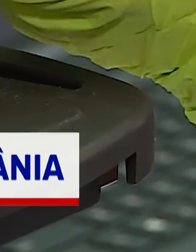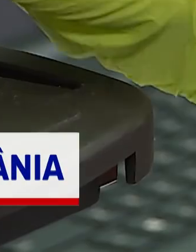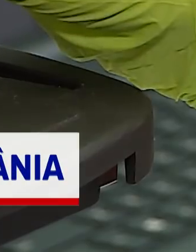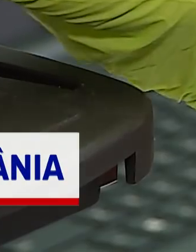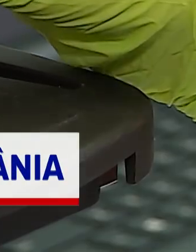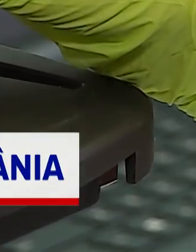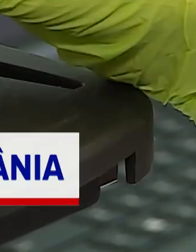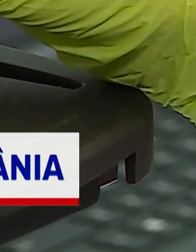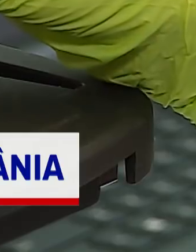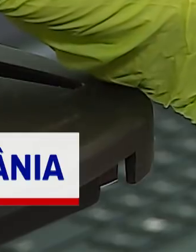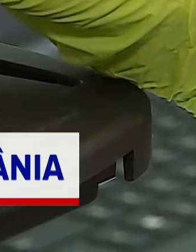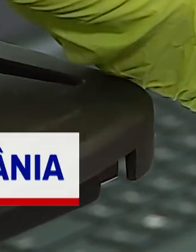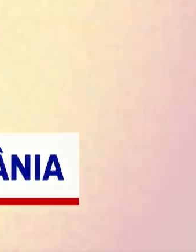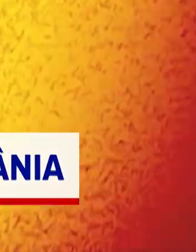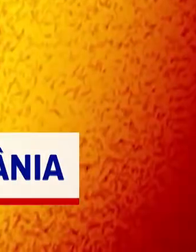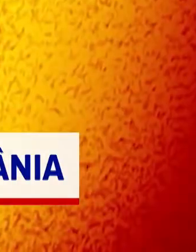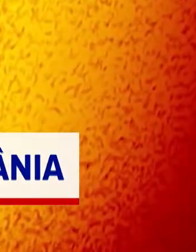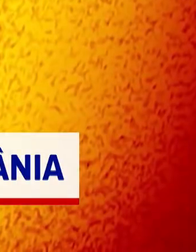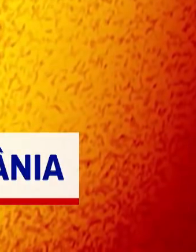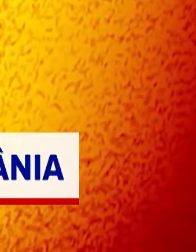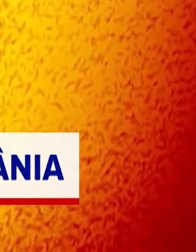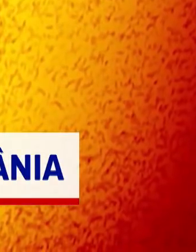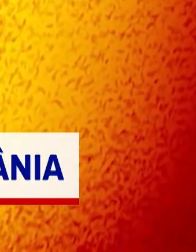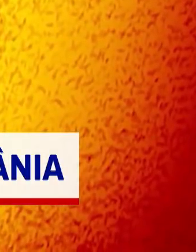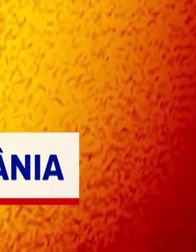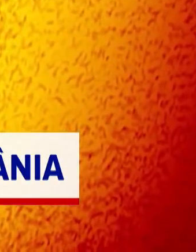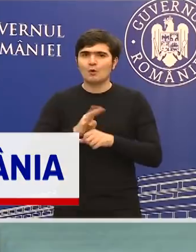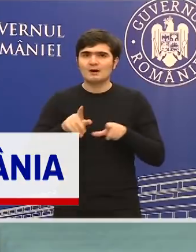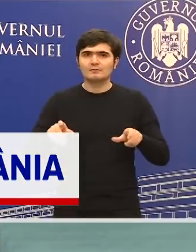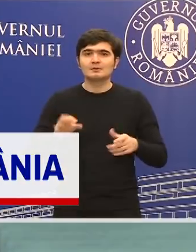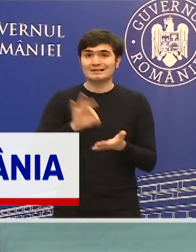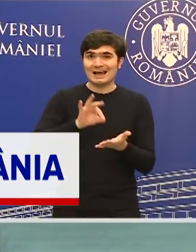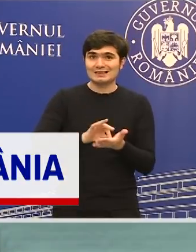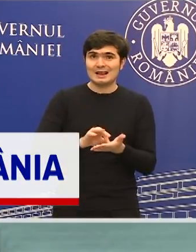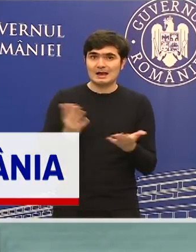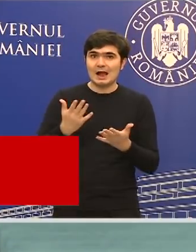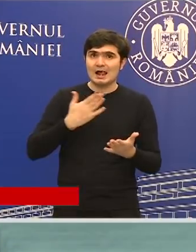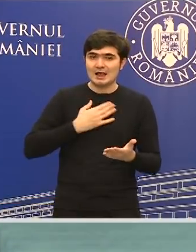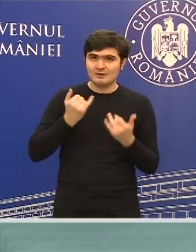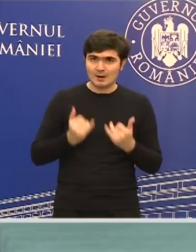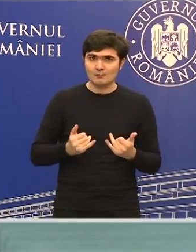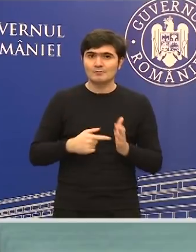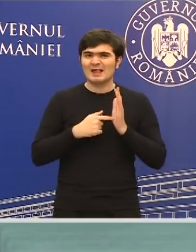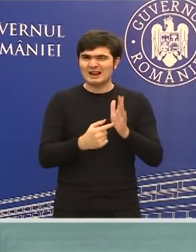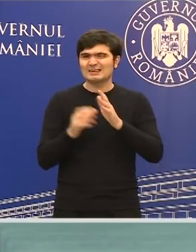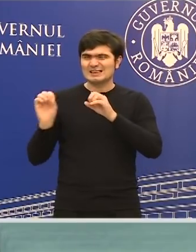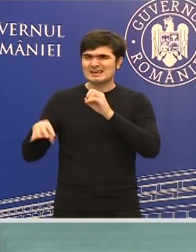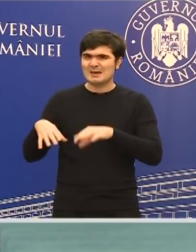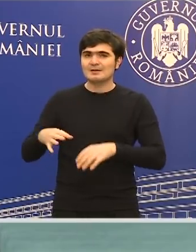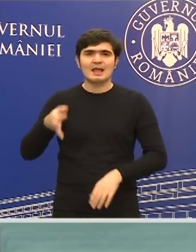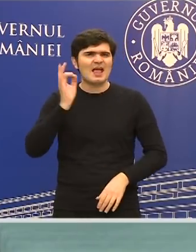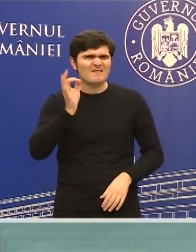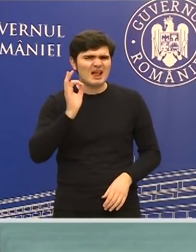fericire nu sunt forme mai agresive. Datele disponibile la acest moment ne arată semnale că eficacitatea